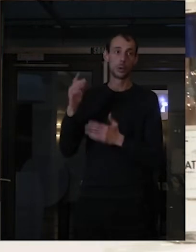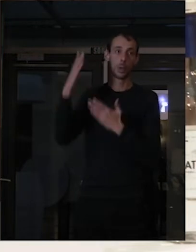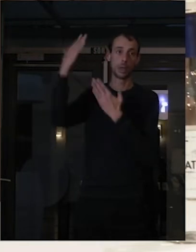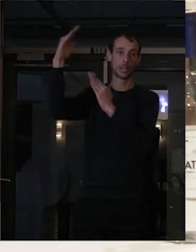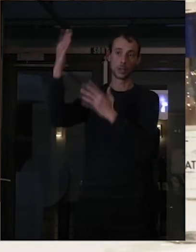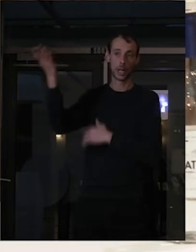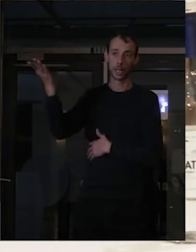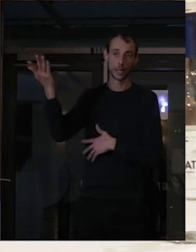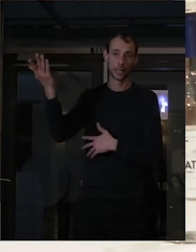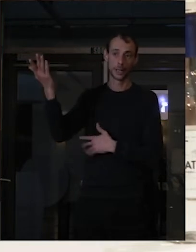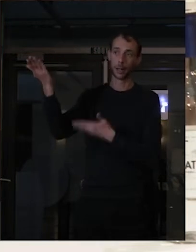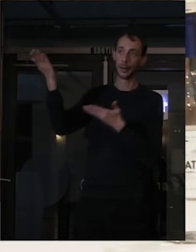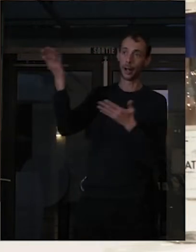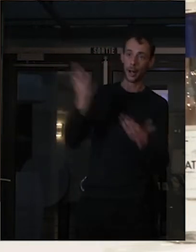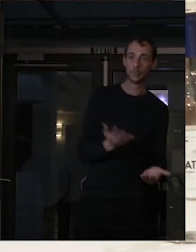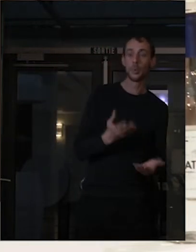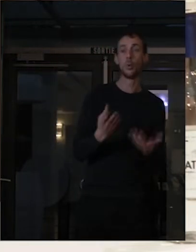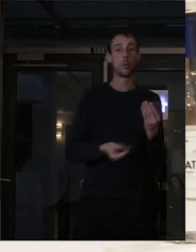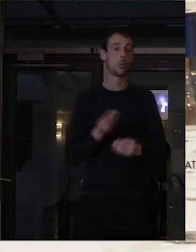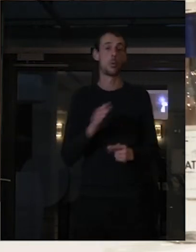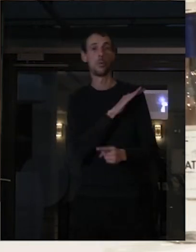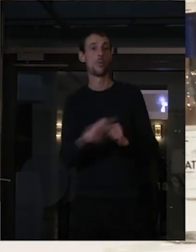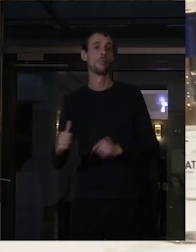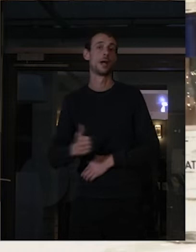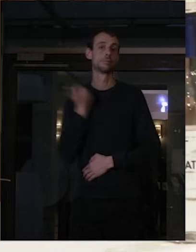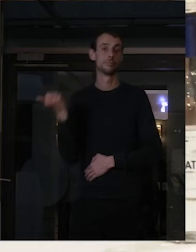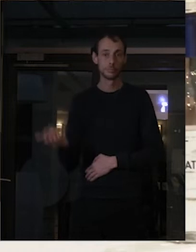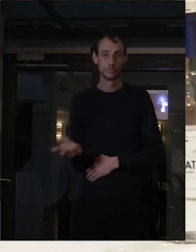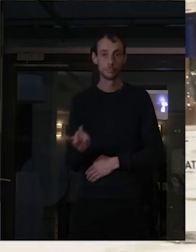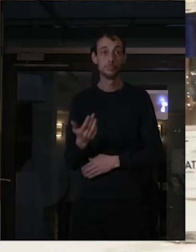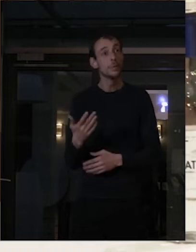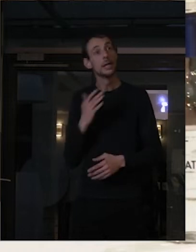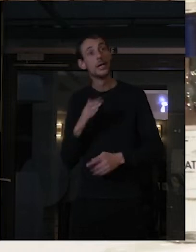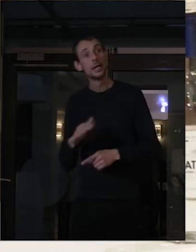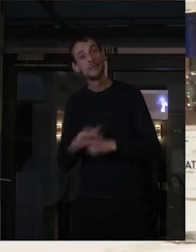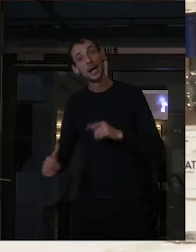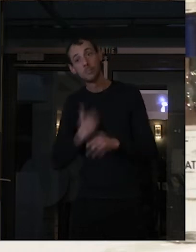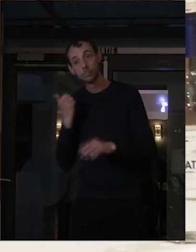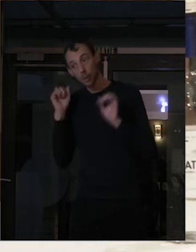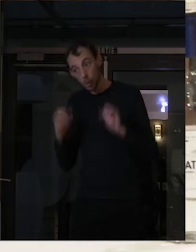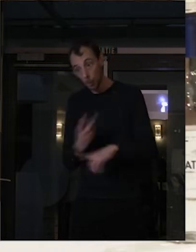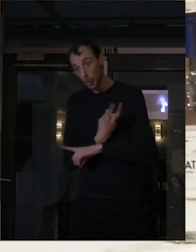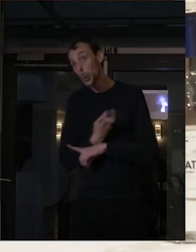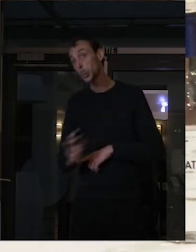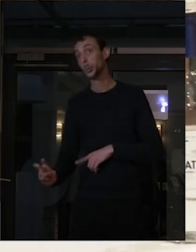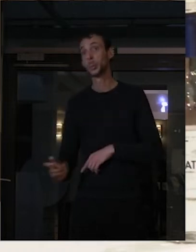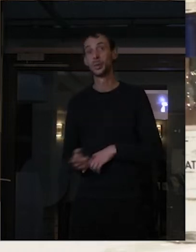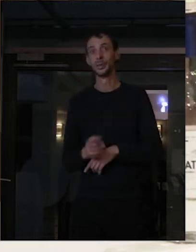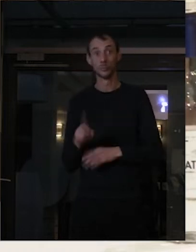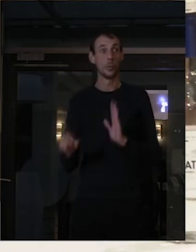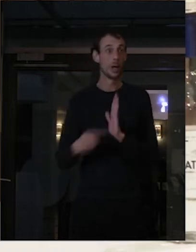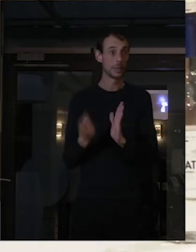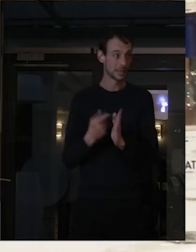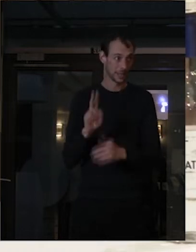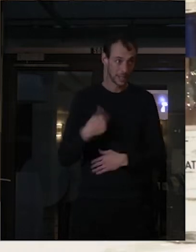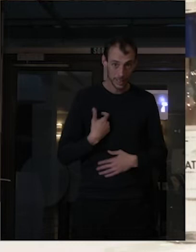d'autres pays, ou alors faut le faire soi-même, mais sauf que ça peut être dangereux. Vraiment, je tiens à le répéter parce que bah, je me suis